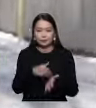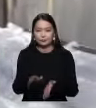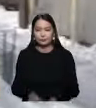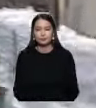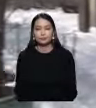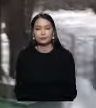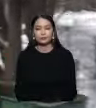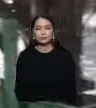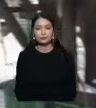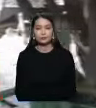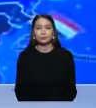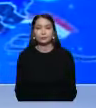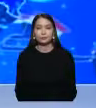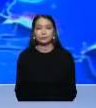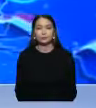Таймс, Алматы.